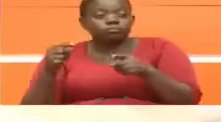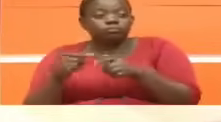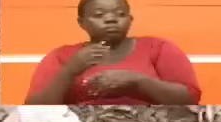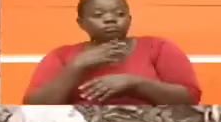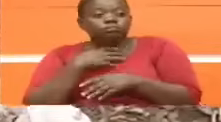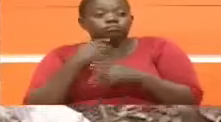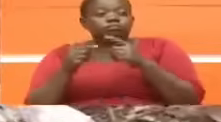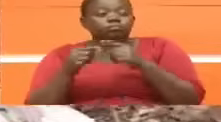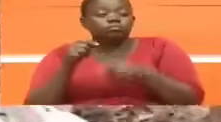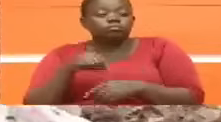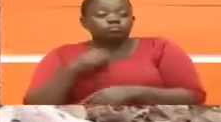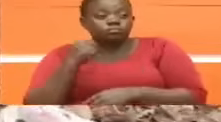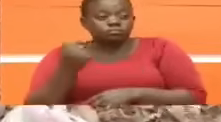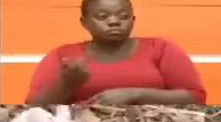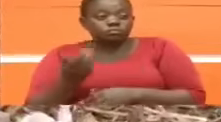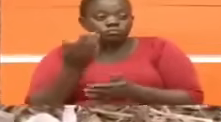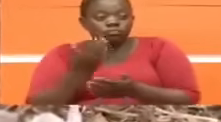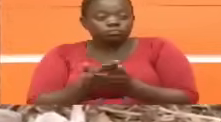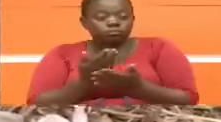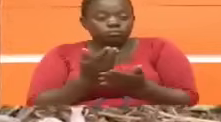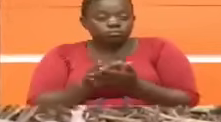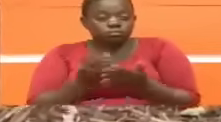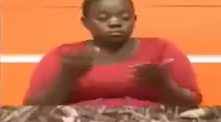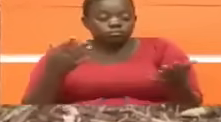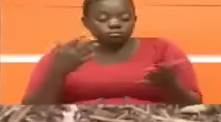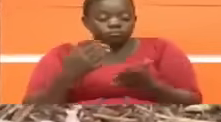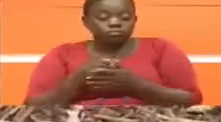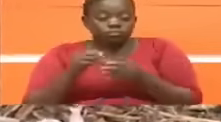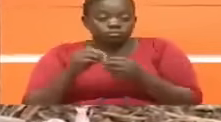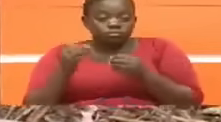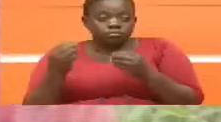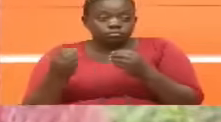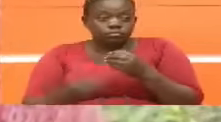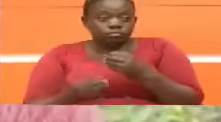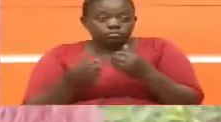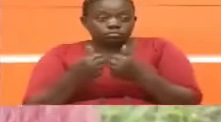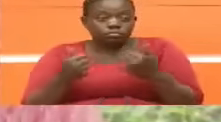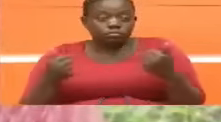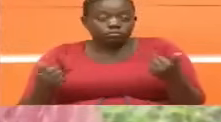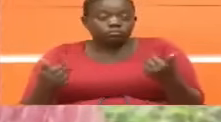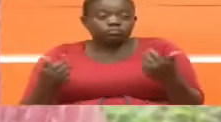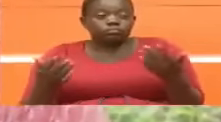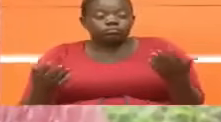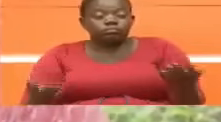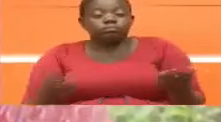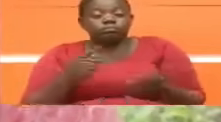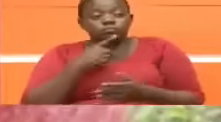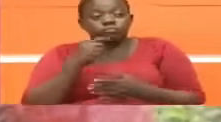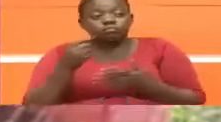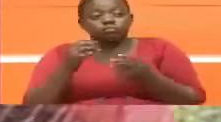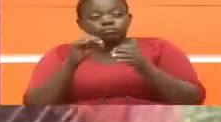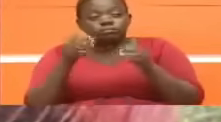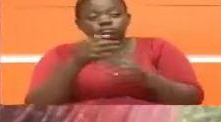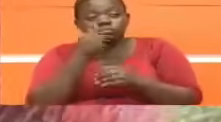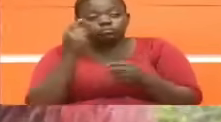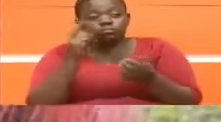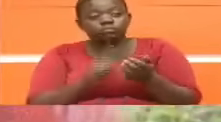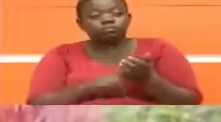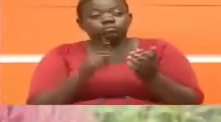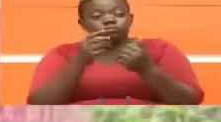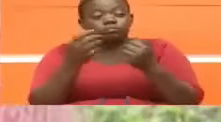neeyete. Namiiro azira Nakyagaba ategeeza nti okuva muwala we lwe yaawukana ne Kabirigo babadde bakolesebwa kyonna okumuggyako